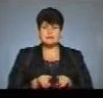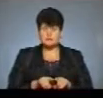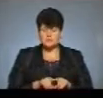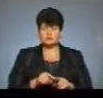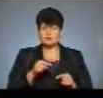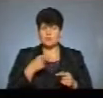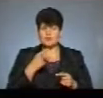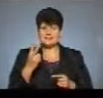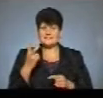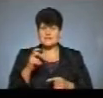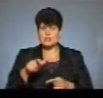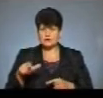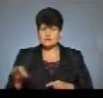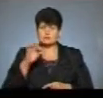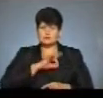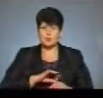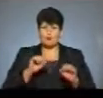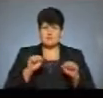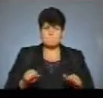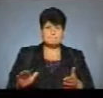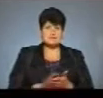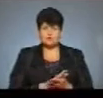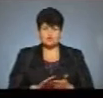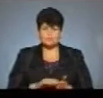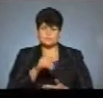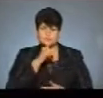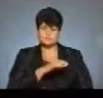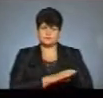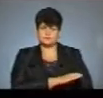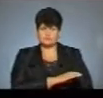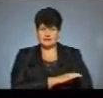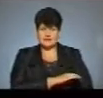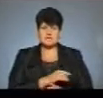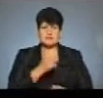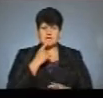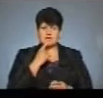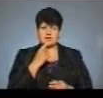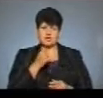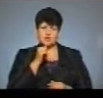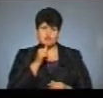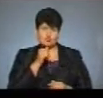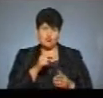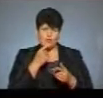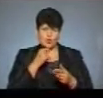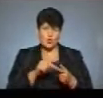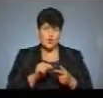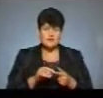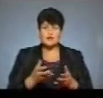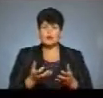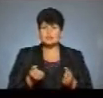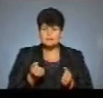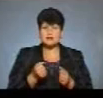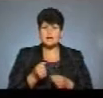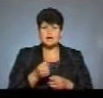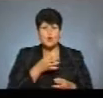понад 200 людей скористалися можливістю безкоштовно виміряти артеріальний тиск, рівень цукру в крові та отримати консультації сімейних